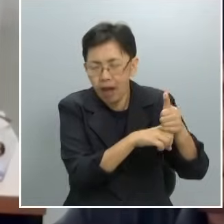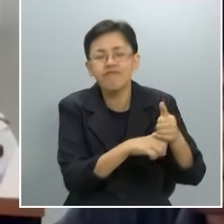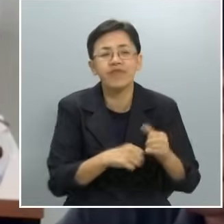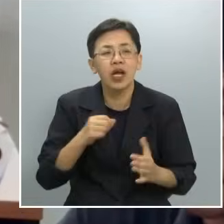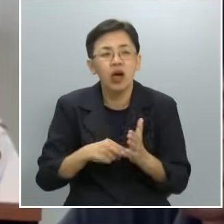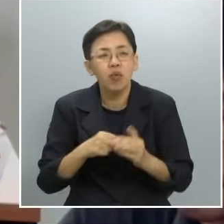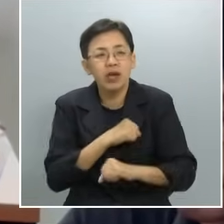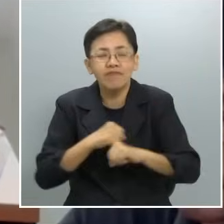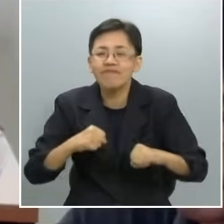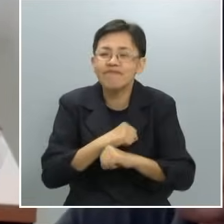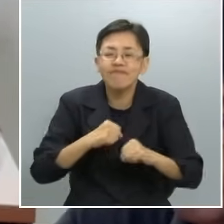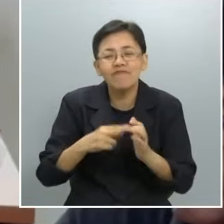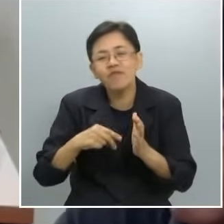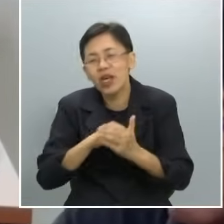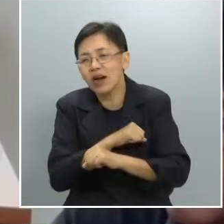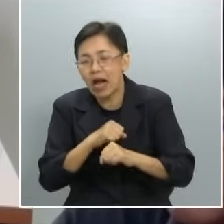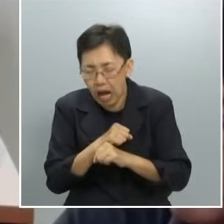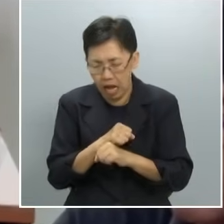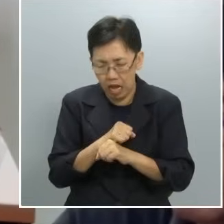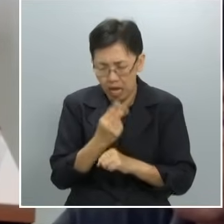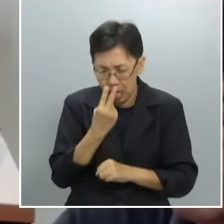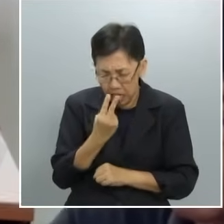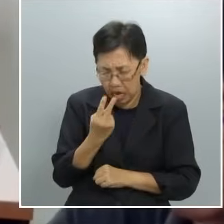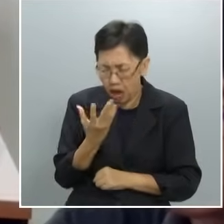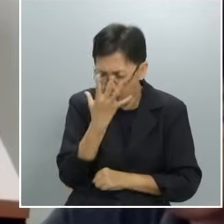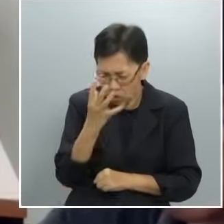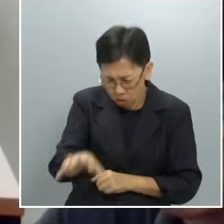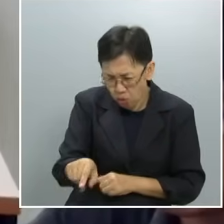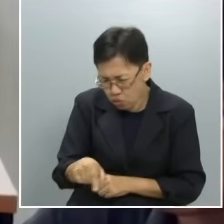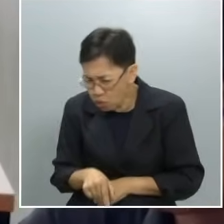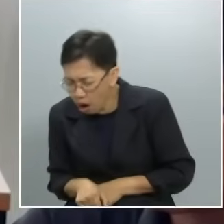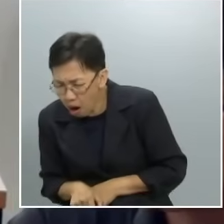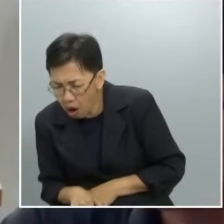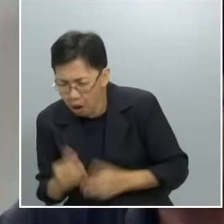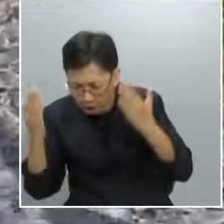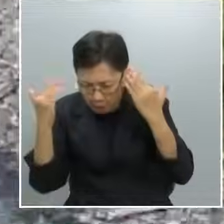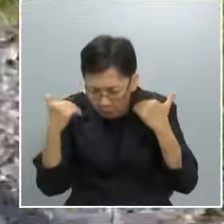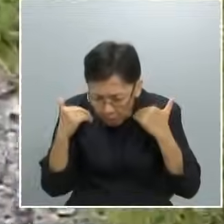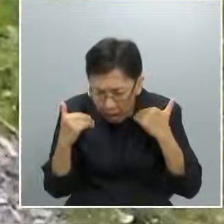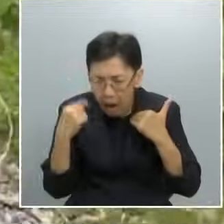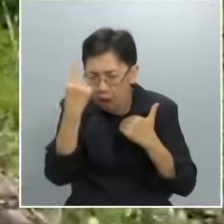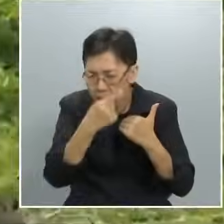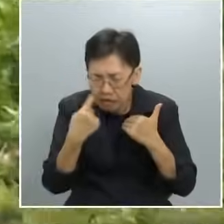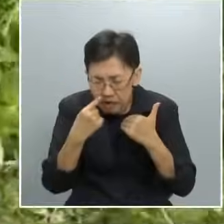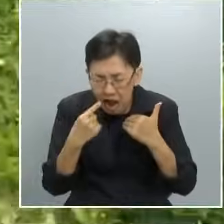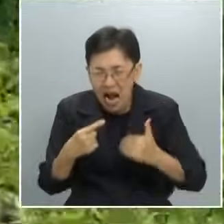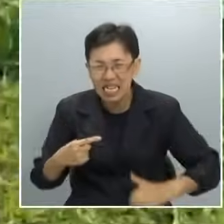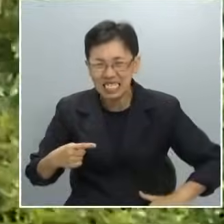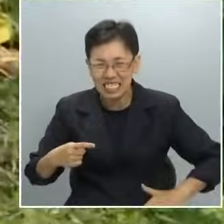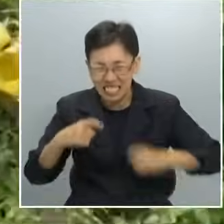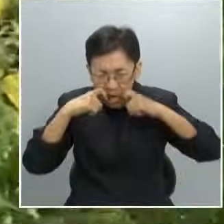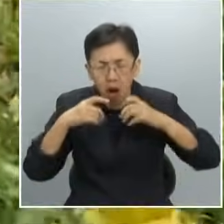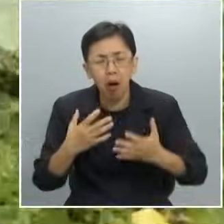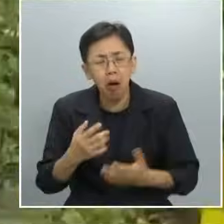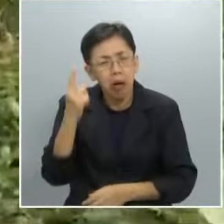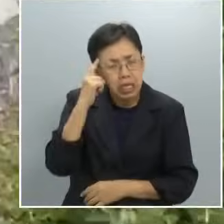แต่ฟ้ายังไม่แจ้งค่ะไปเจอหน้ากากตกอยู่เหมือนที่ลุงบอกเปียบเลยก็เลยเอาไปมอบให้กับนายอำเภอเชื่อว่าเป็นโจ